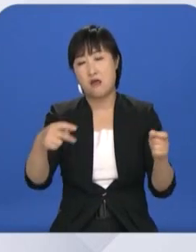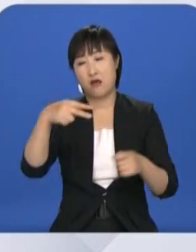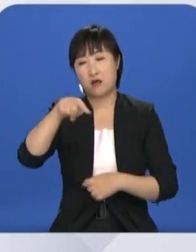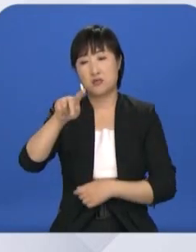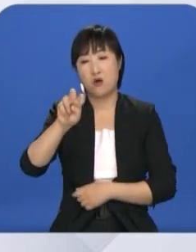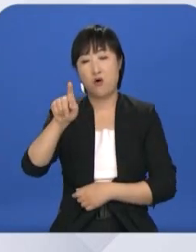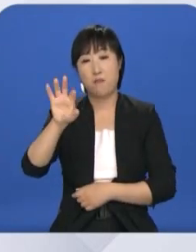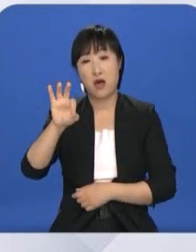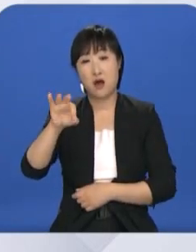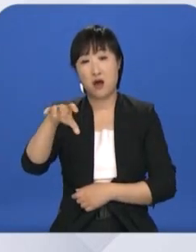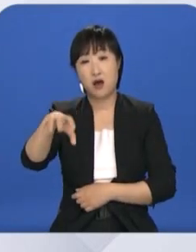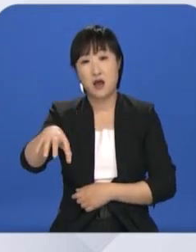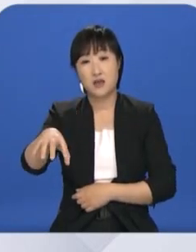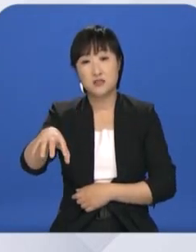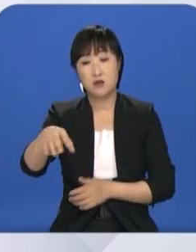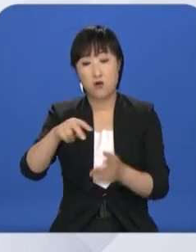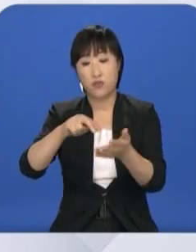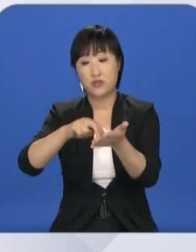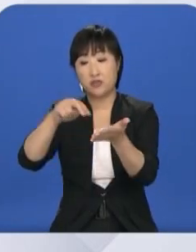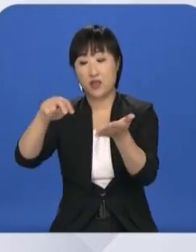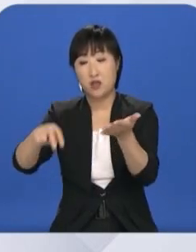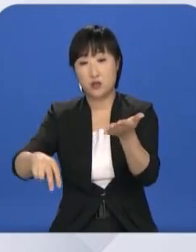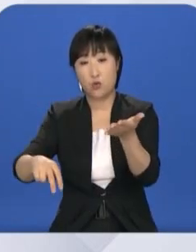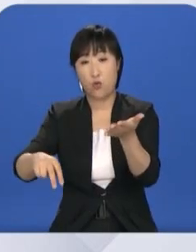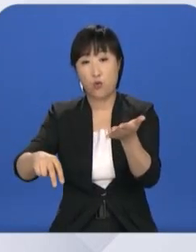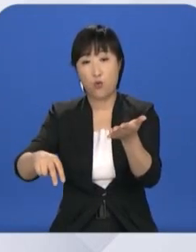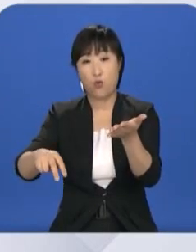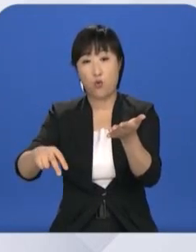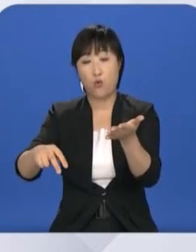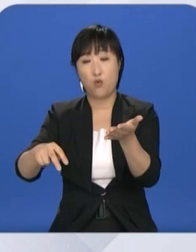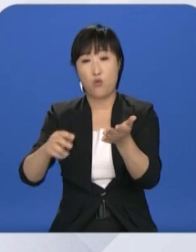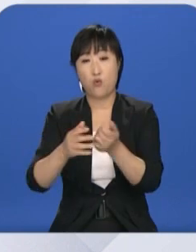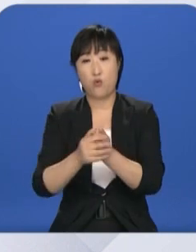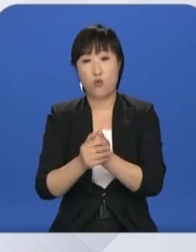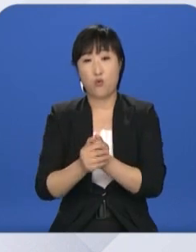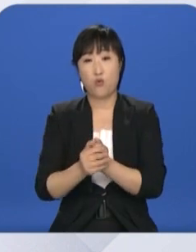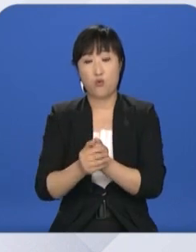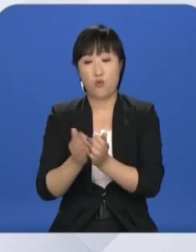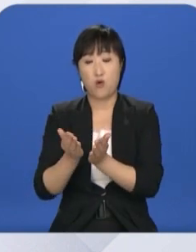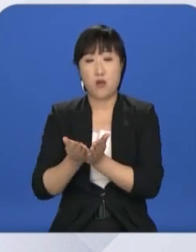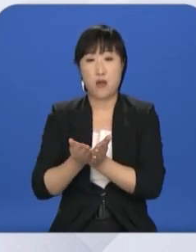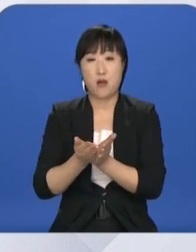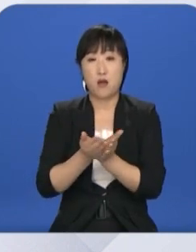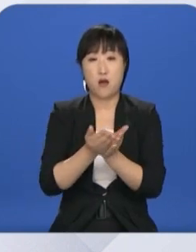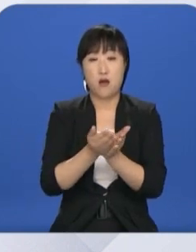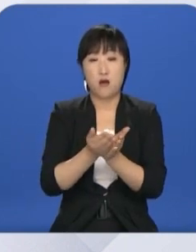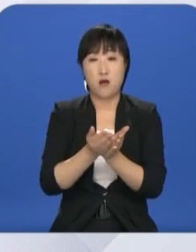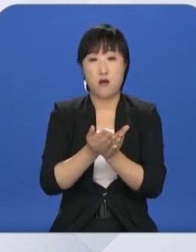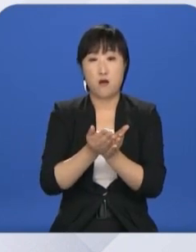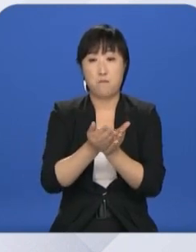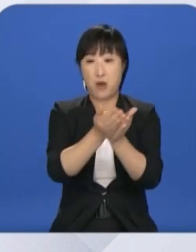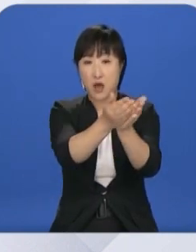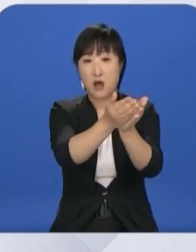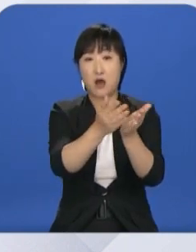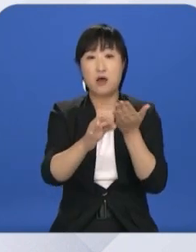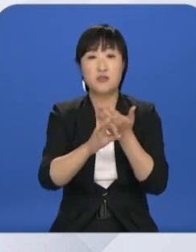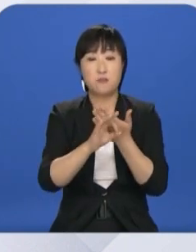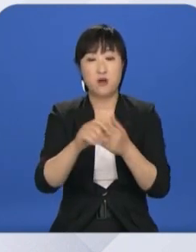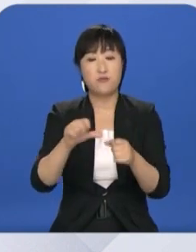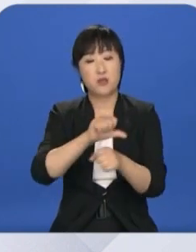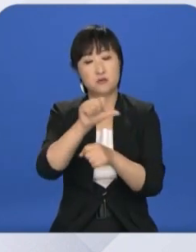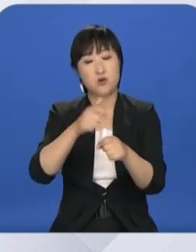그럼 서망에서 이 하역 작업을 하고 바로 이 조업에 나선다면